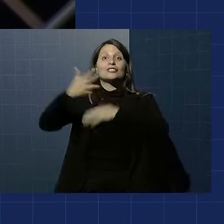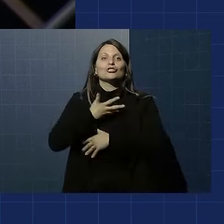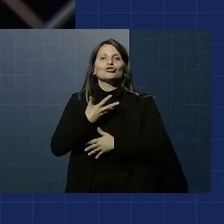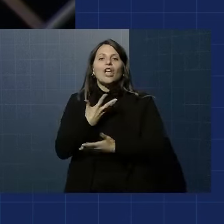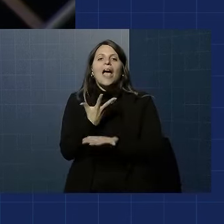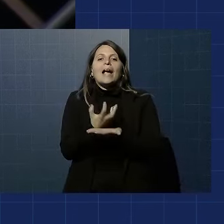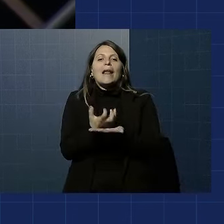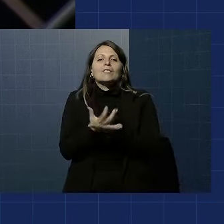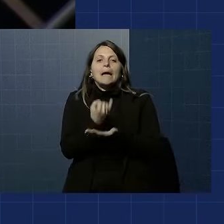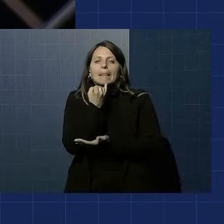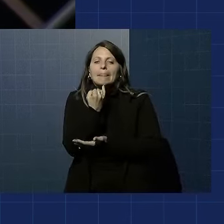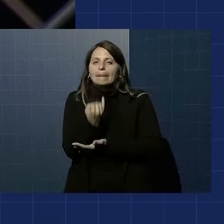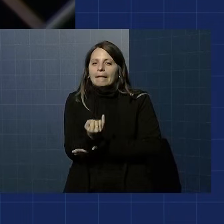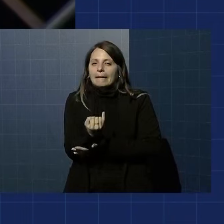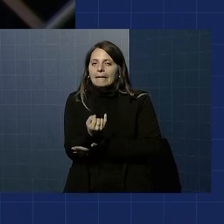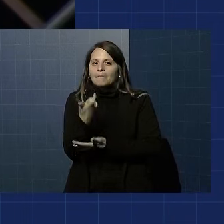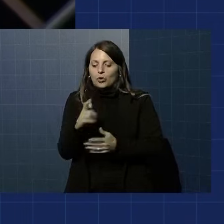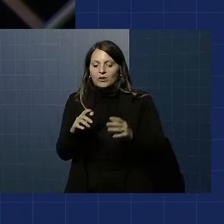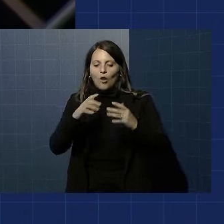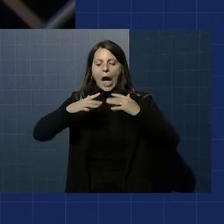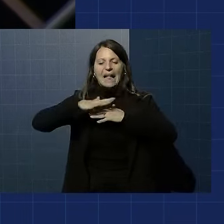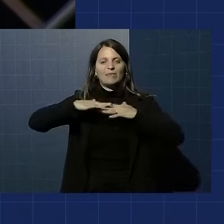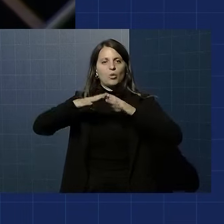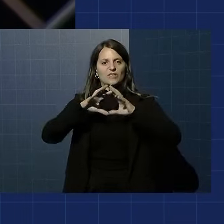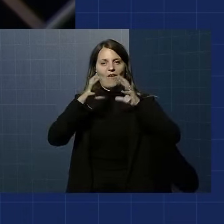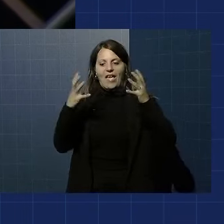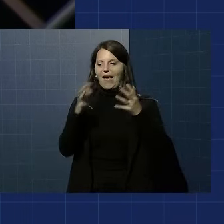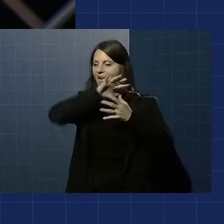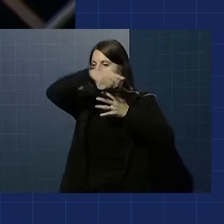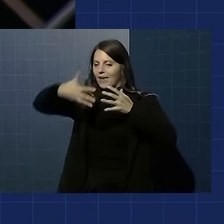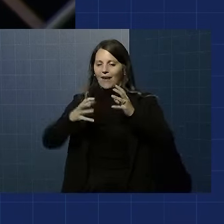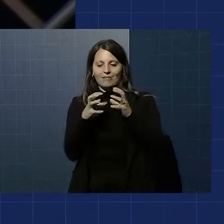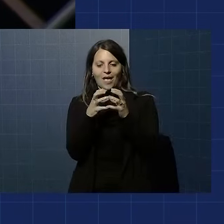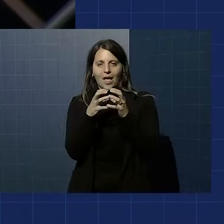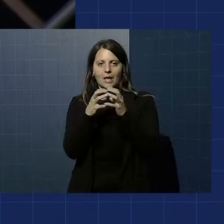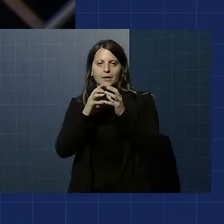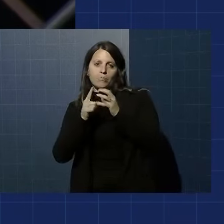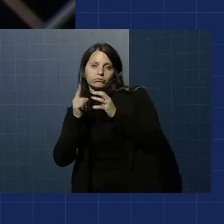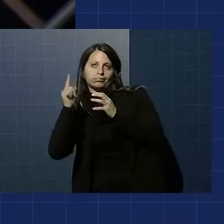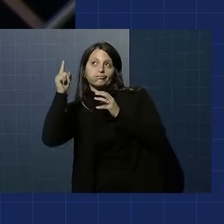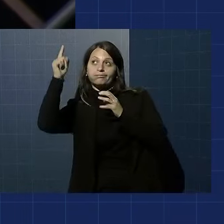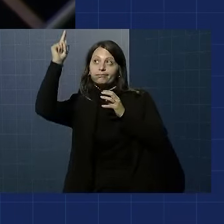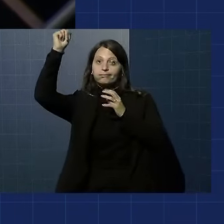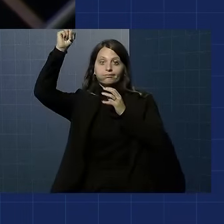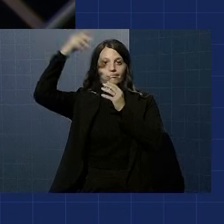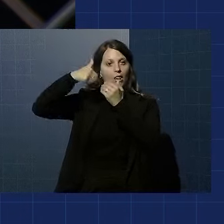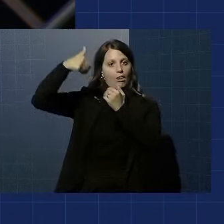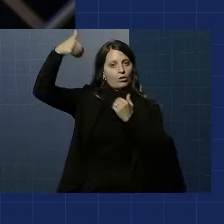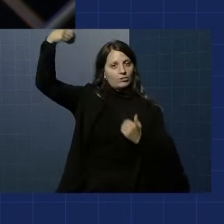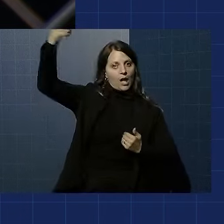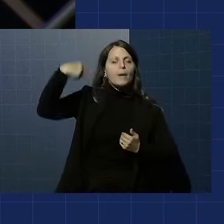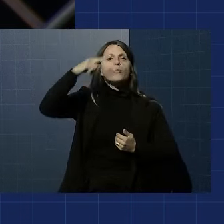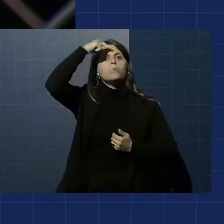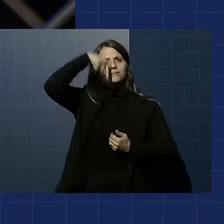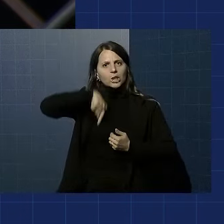dall'atmosfera terrestre, e sia dal punto di vista psicologico, perché andare nello spazio in un ambiente